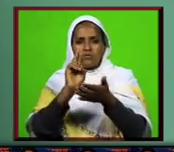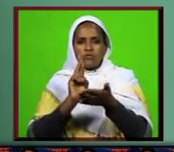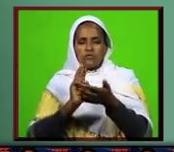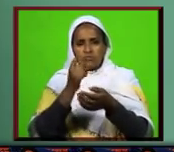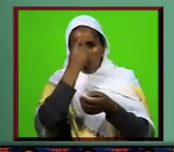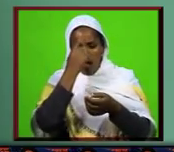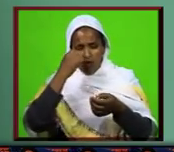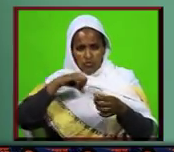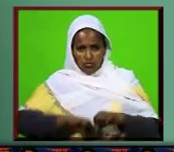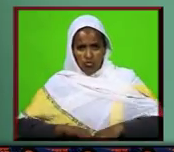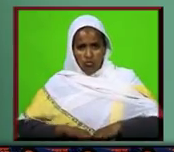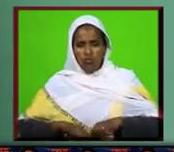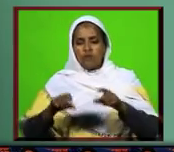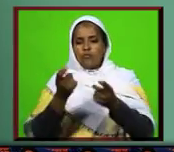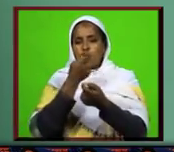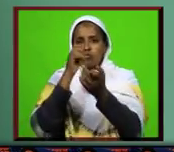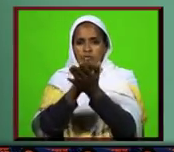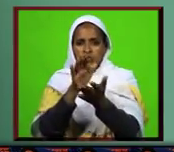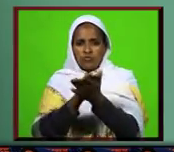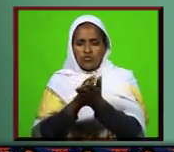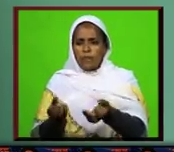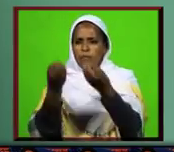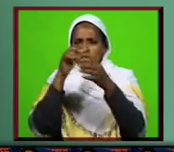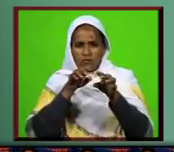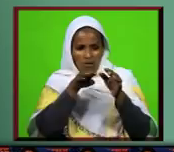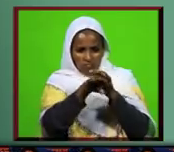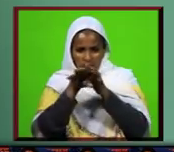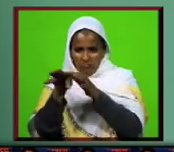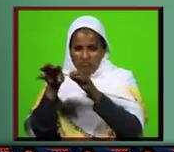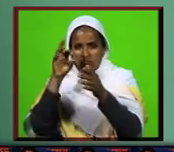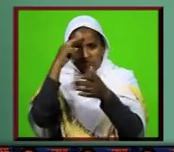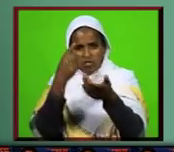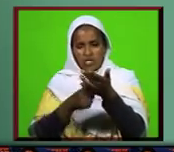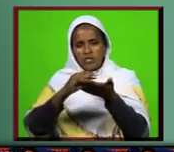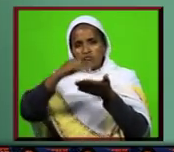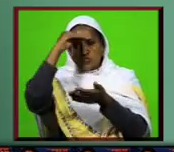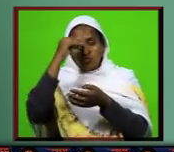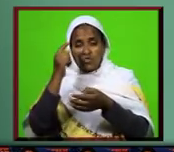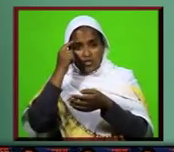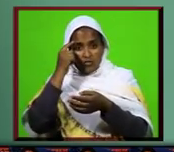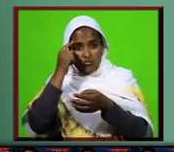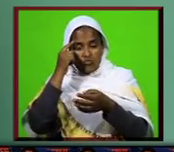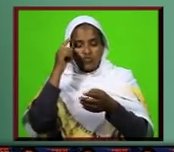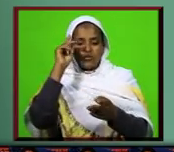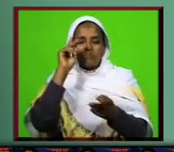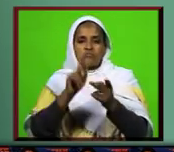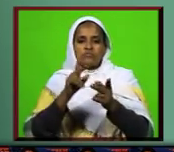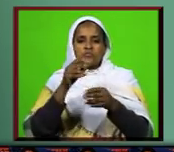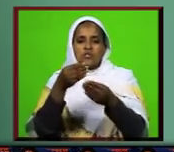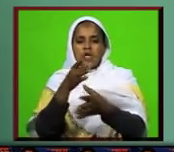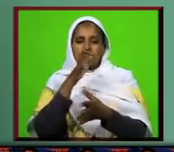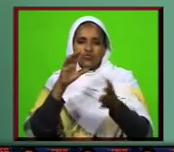መናፍቃን እንቅስቃሴ የአብነት ትምህርት ቤቶቹ ላይ መበረካከቱ ትምህርቱ እንዳሰብነው እንዳይሰጥ